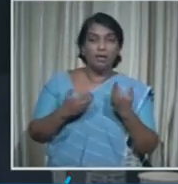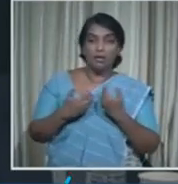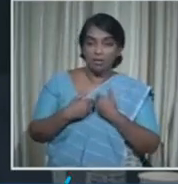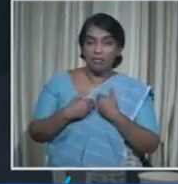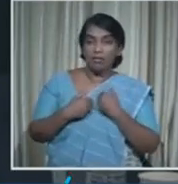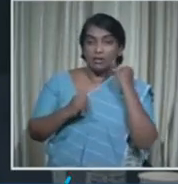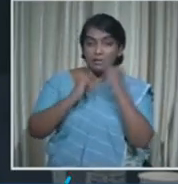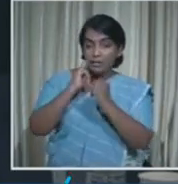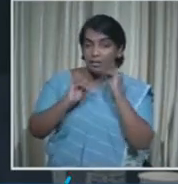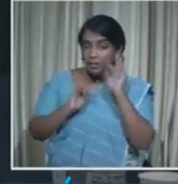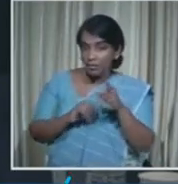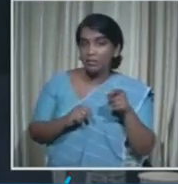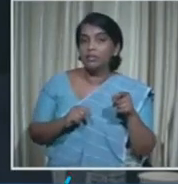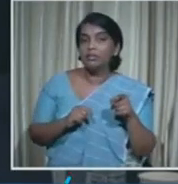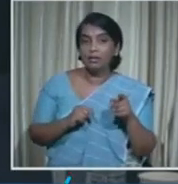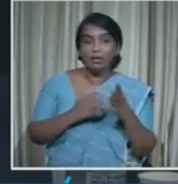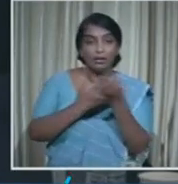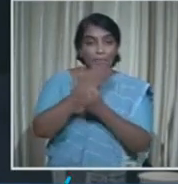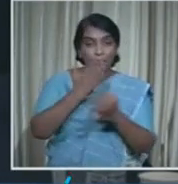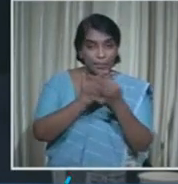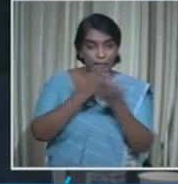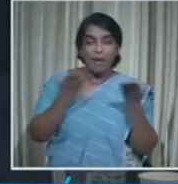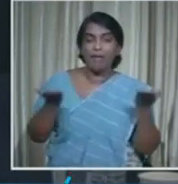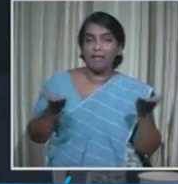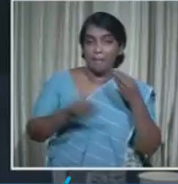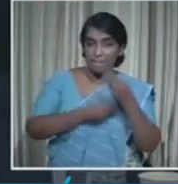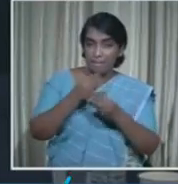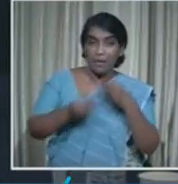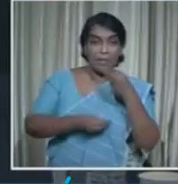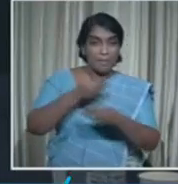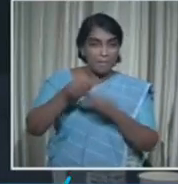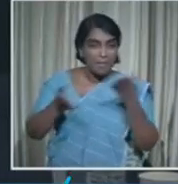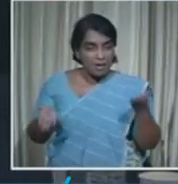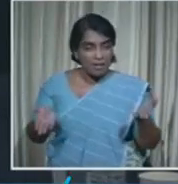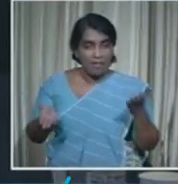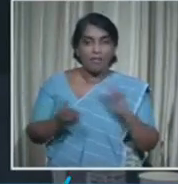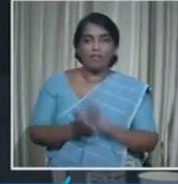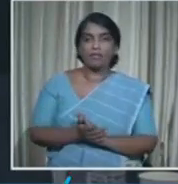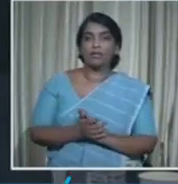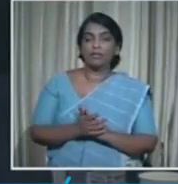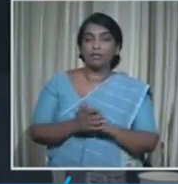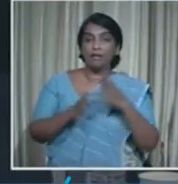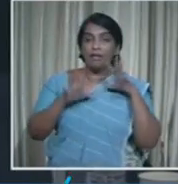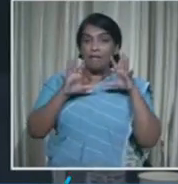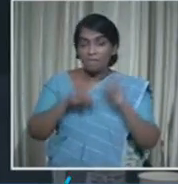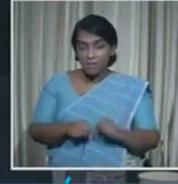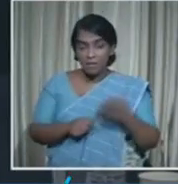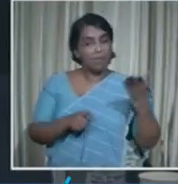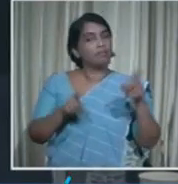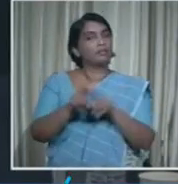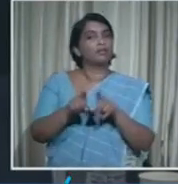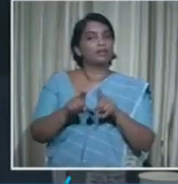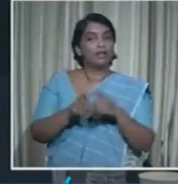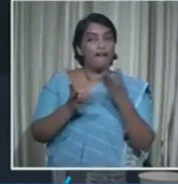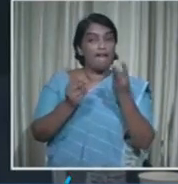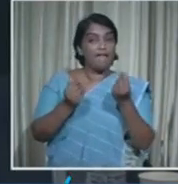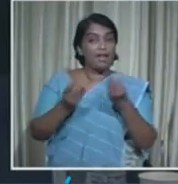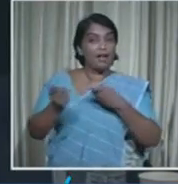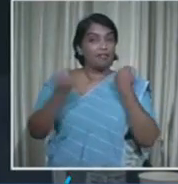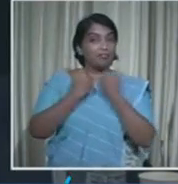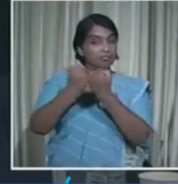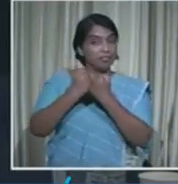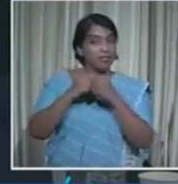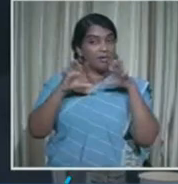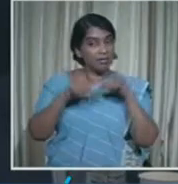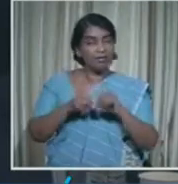චෝදනා තමයි කුඩුකාරයෝ ඉන්නවා ජාවාරංකාරයෝ ඉන්නවා බාර්කාරයෝ ඉන්නවා වැලි පර්මිට් කාරයෝ ඉන්නවා